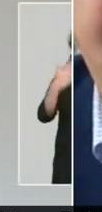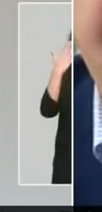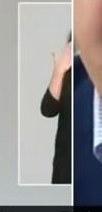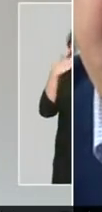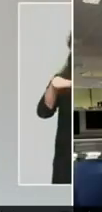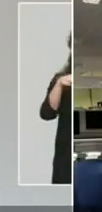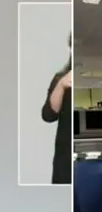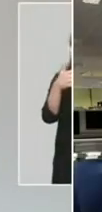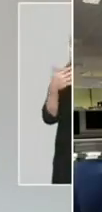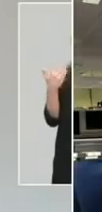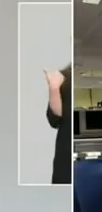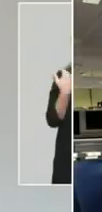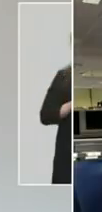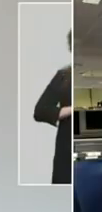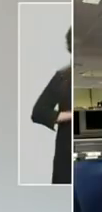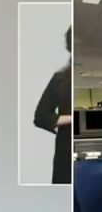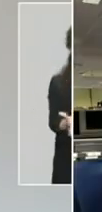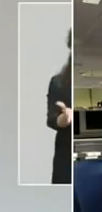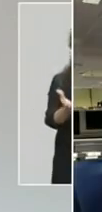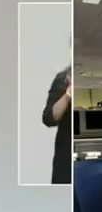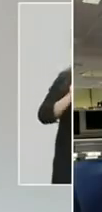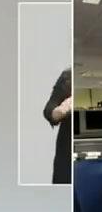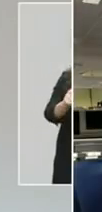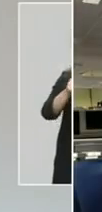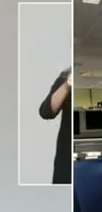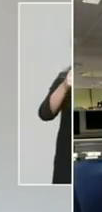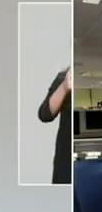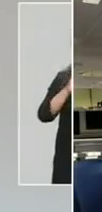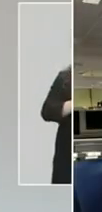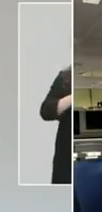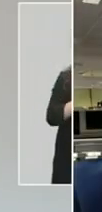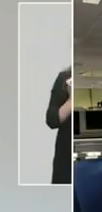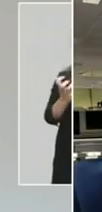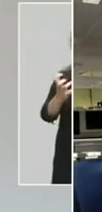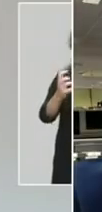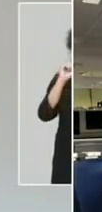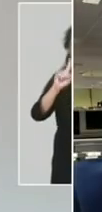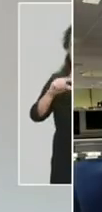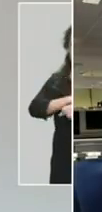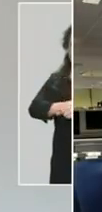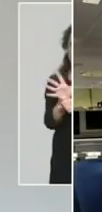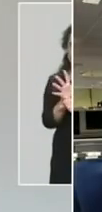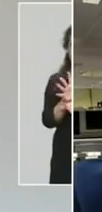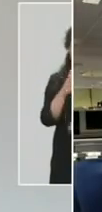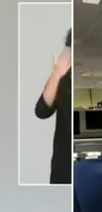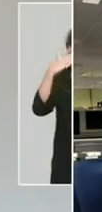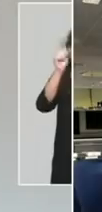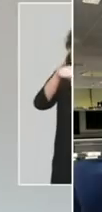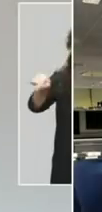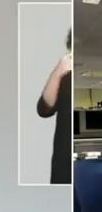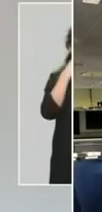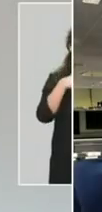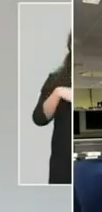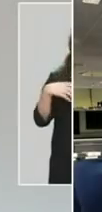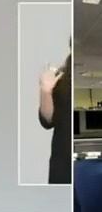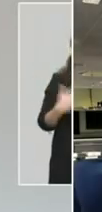Véran disait que tout le monde aura des doses, hein, les médecins de ville, les pharmaciens. On sait que l'objectif, c'est de vacciner 20 millions de Français, rien de moins, en